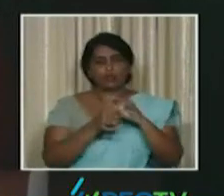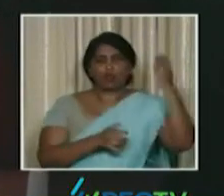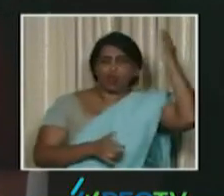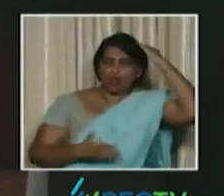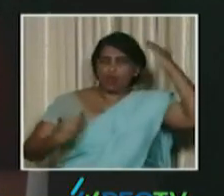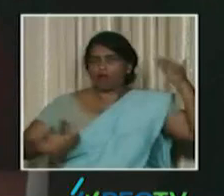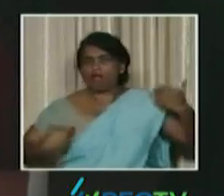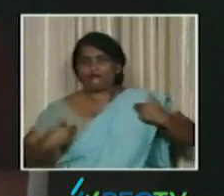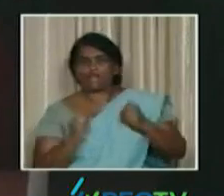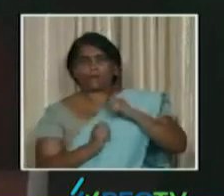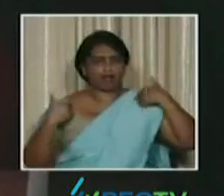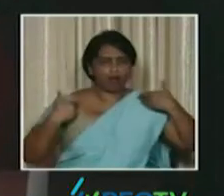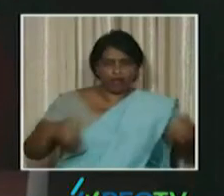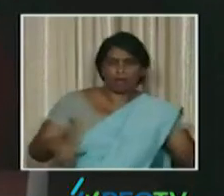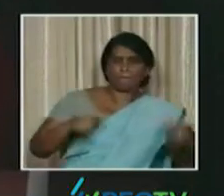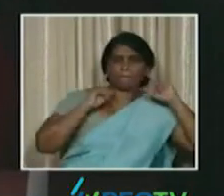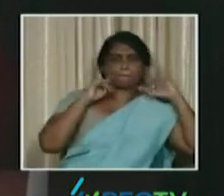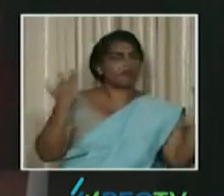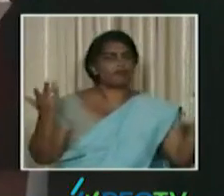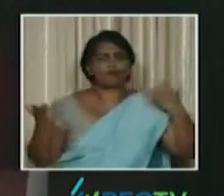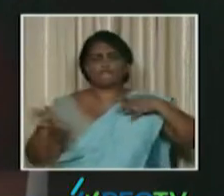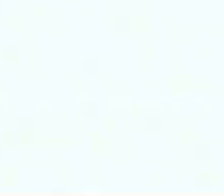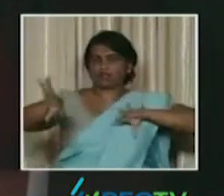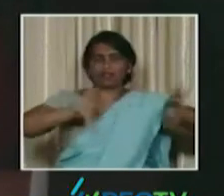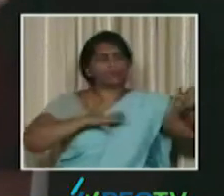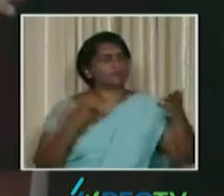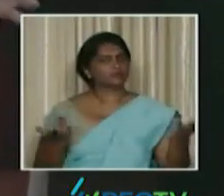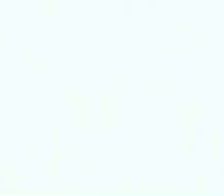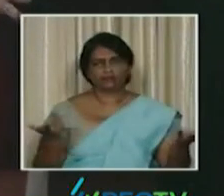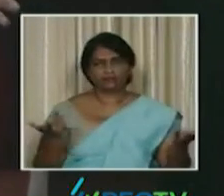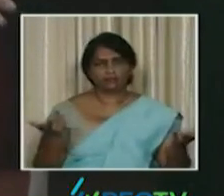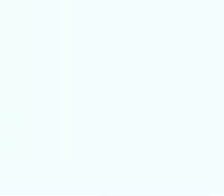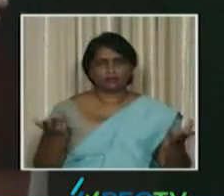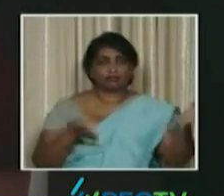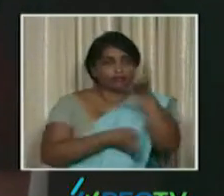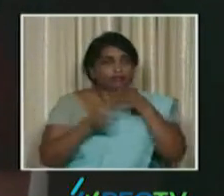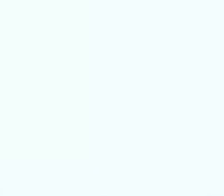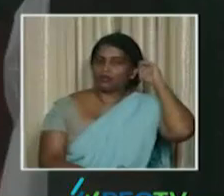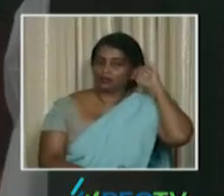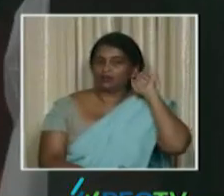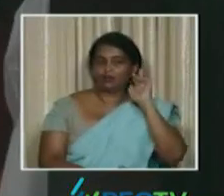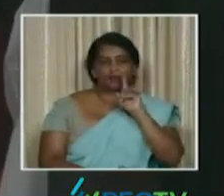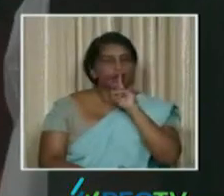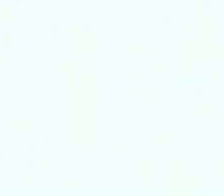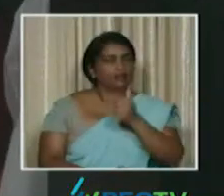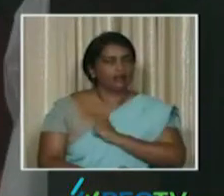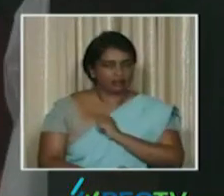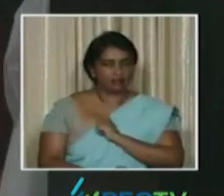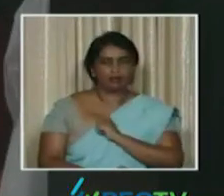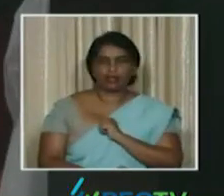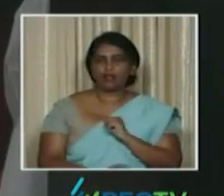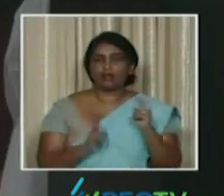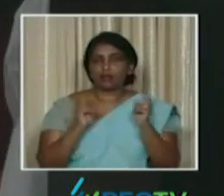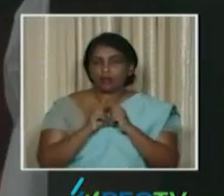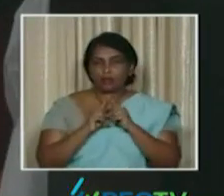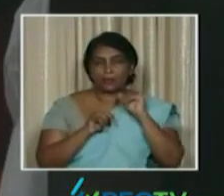කරන දේ කඳ දන්නේ නැහැ කකුල් දෙක කරන දේ කකුල් දෙක දන්නේ නැහැ දෙක කරන දේ සෙන්ට්‍රල් නර්වස් සිස්ටම් එක වැඩ කරන්නේ නැහැ මම අහන්න කැමතියි අසූචි